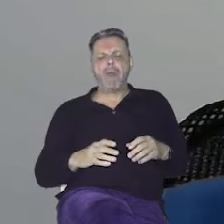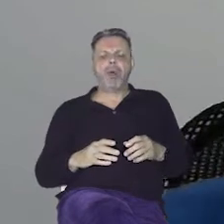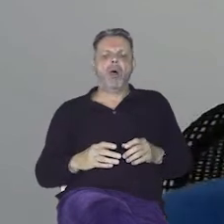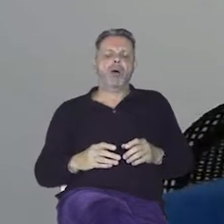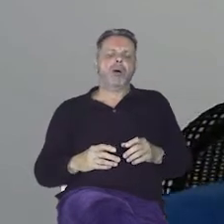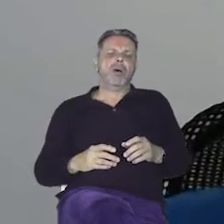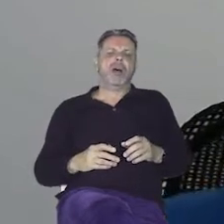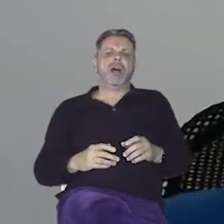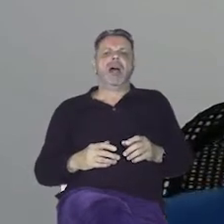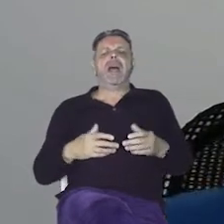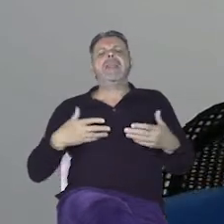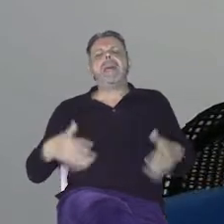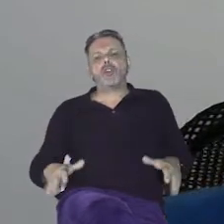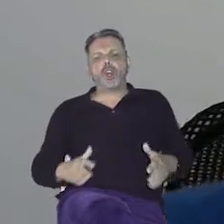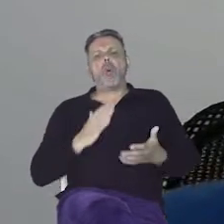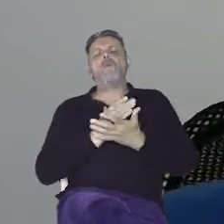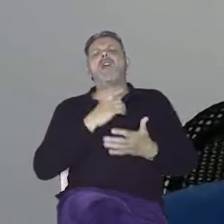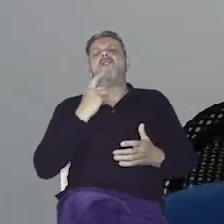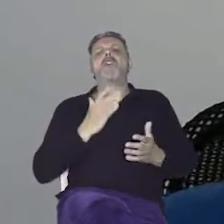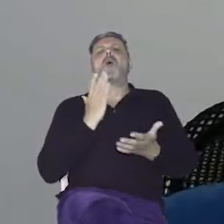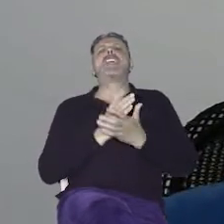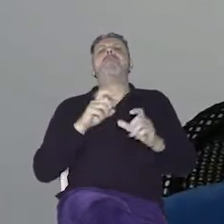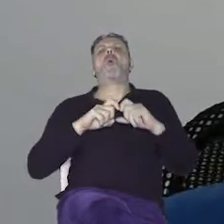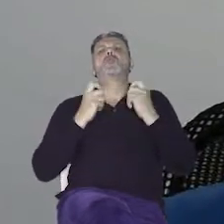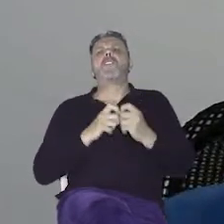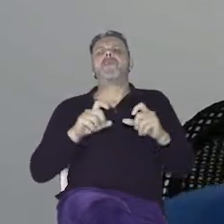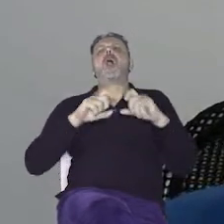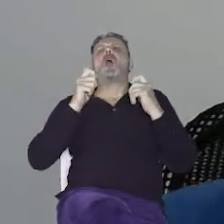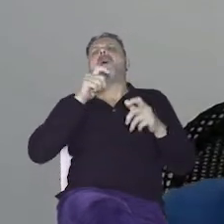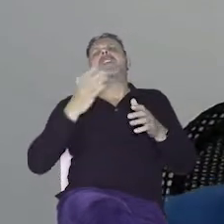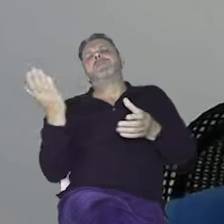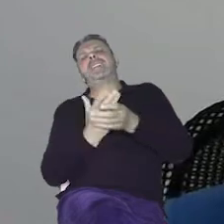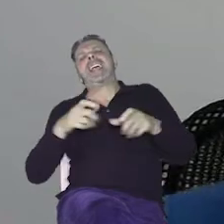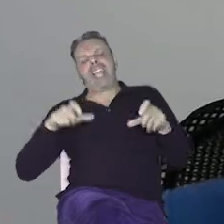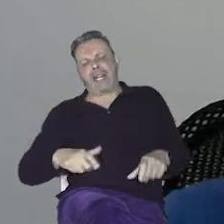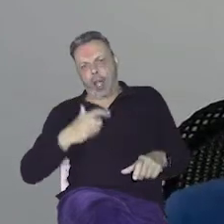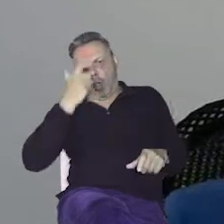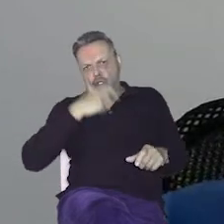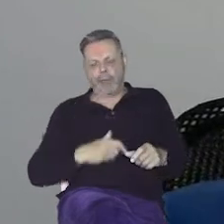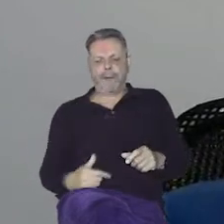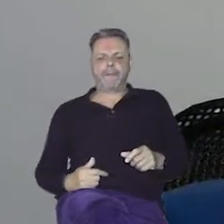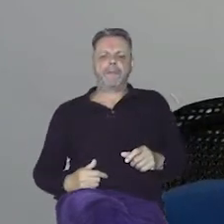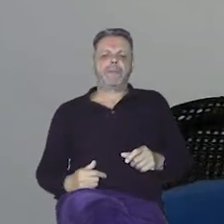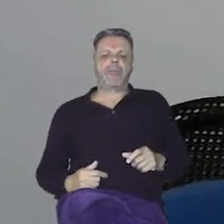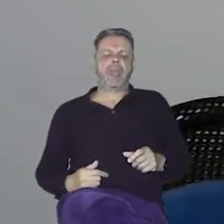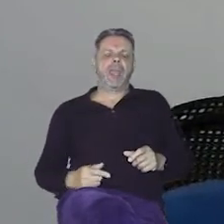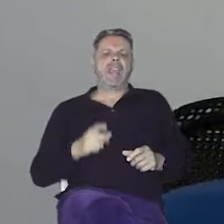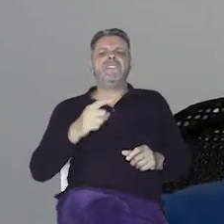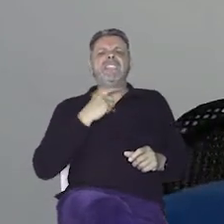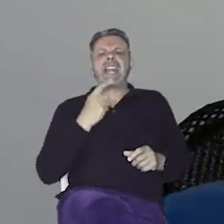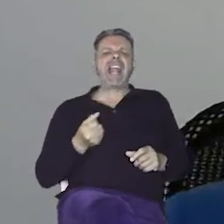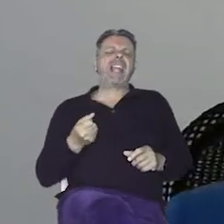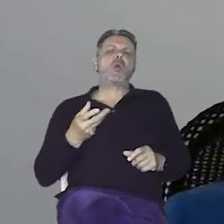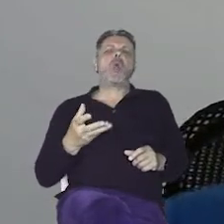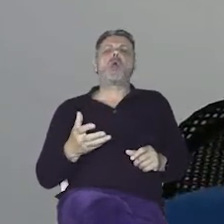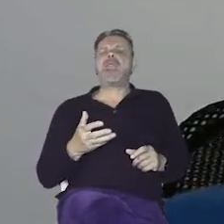te nemoćne, govorimo uvijek o ustanovama, domovima za starije osobe. Vi ste, Sonja, rekli koliko ih je na